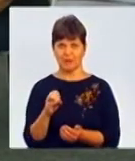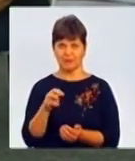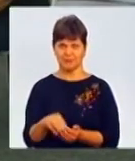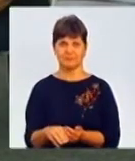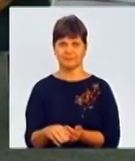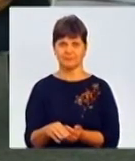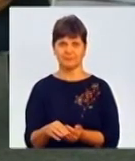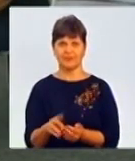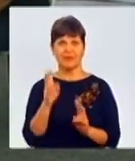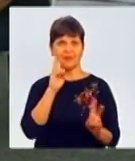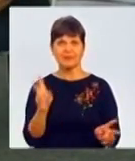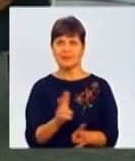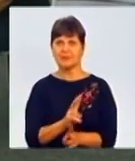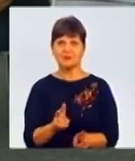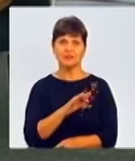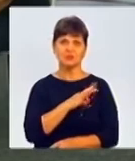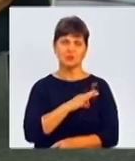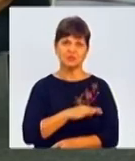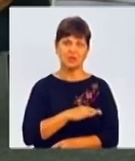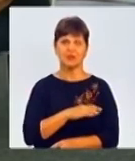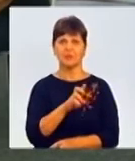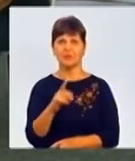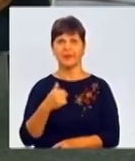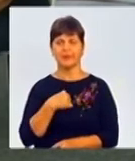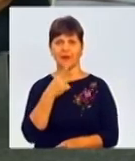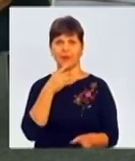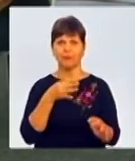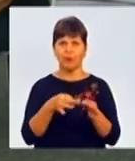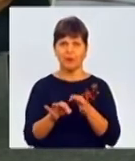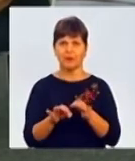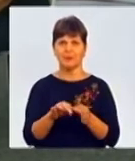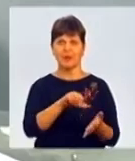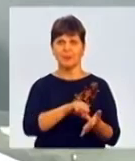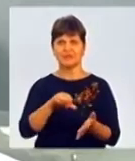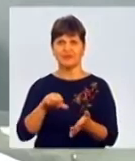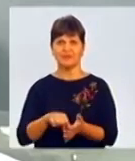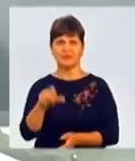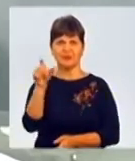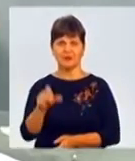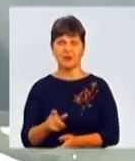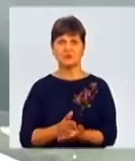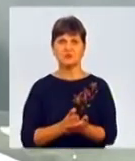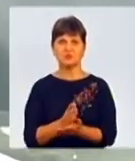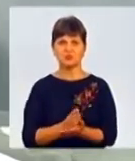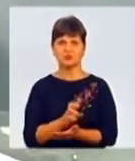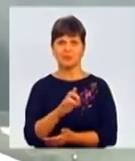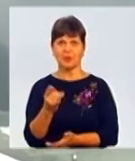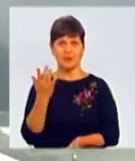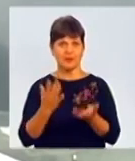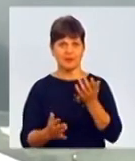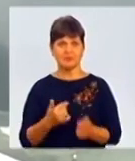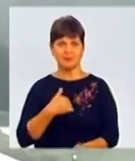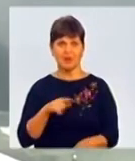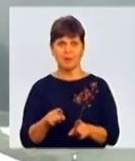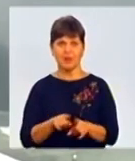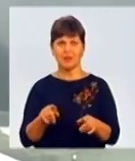ну, не знаю, чи скористалась би я порадами ось представника служби, але якби я мала ось таку